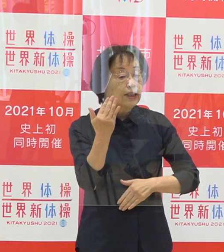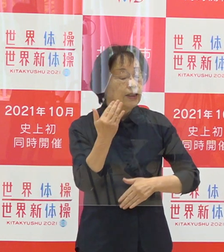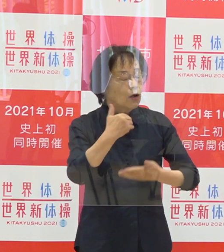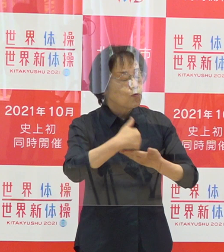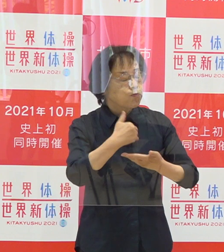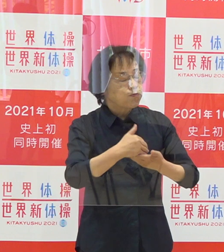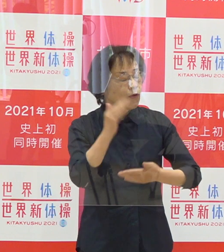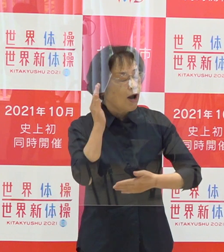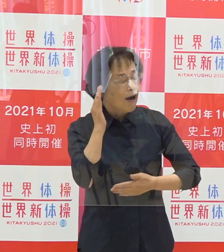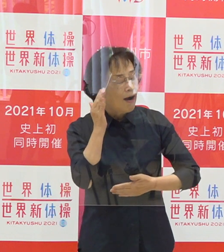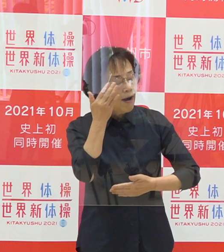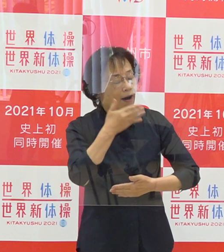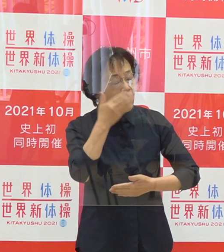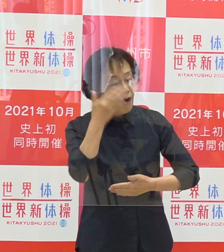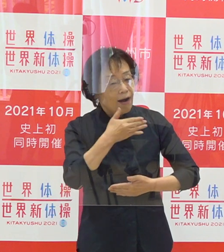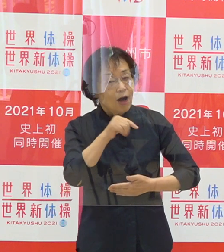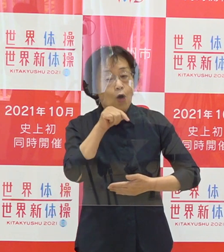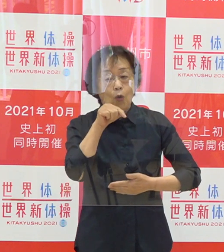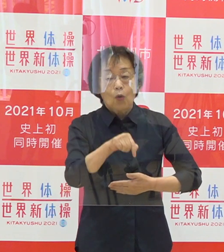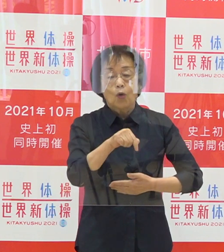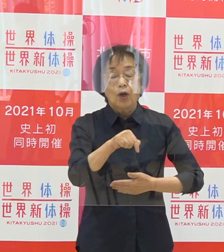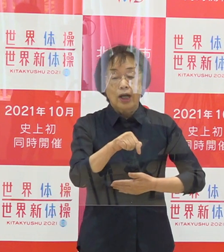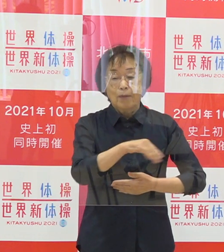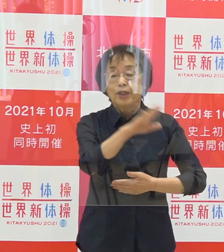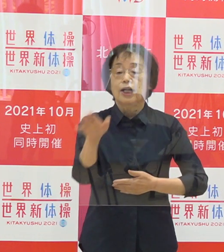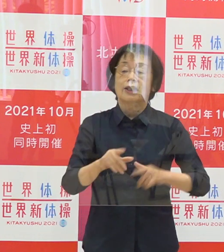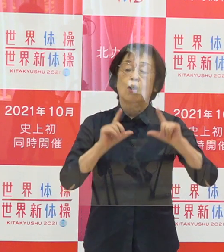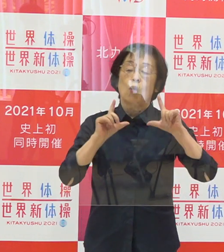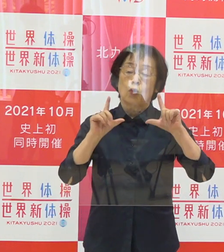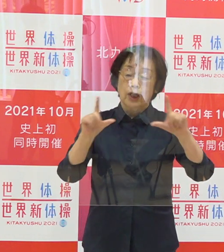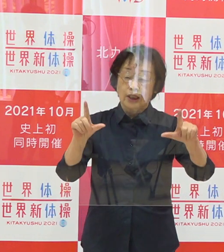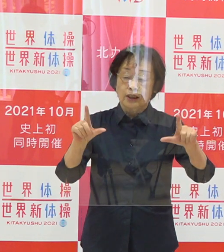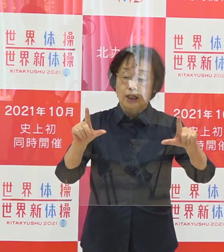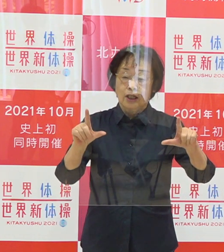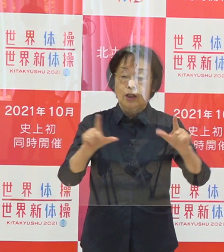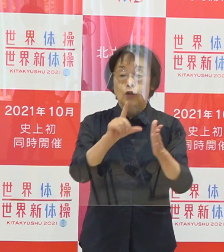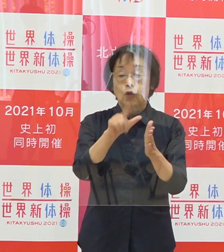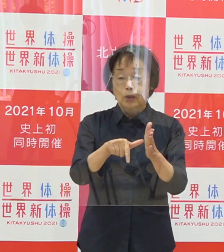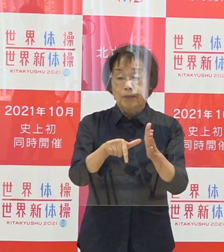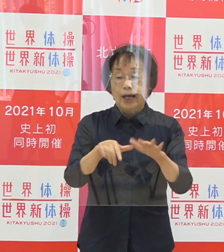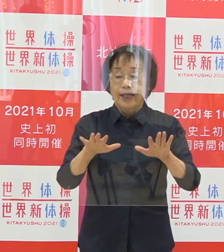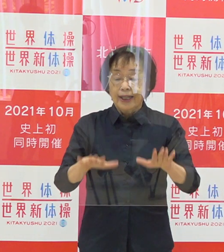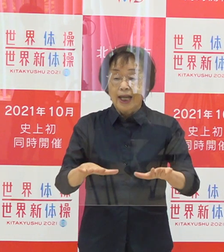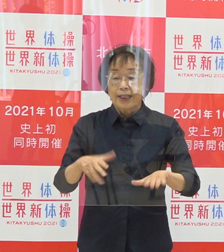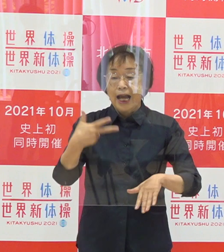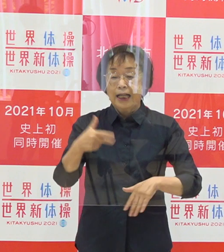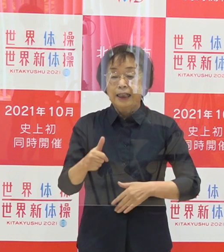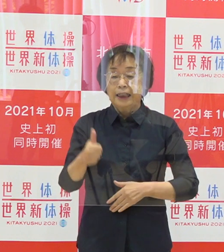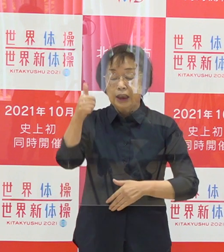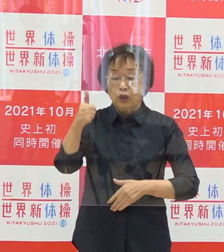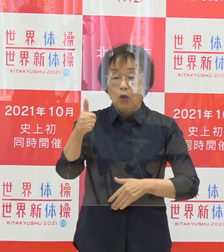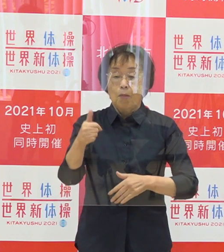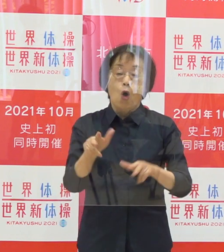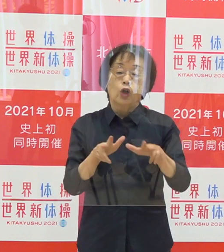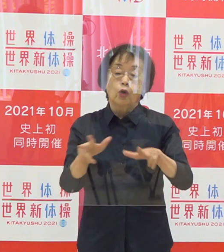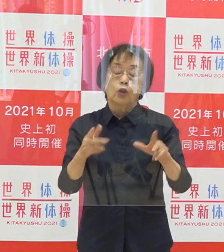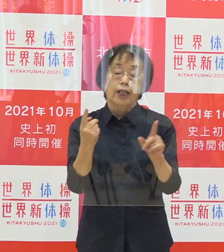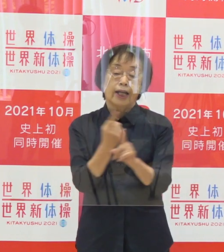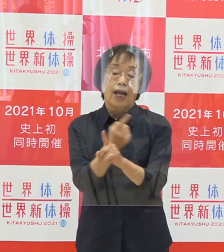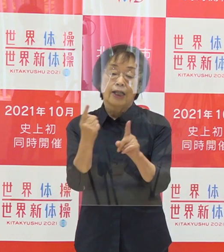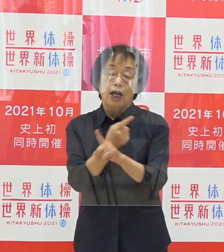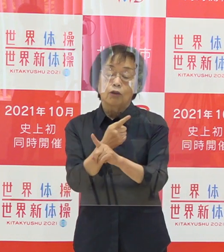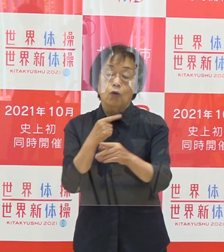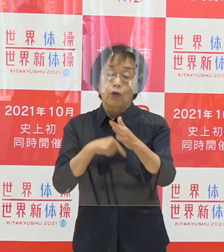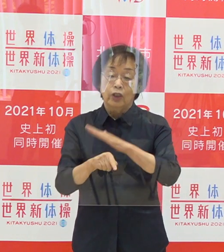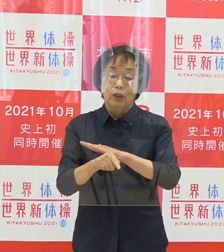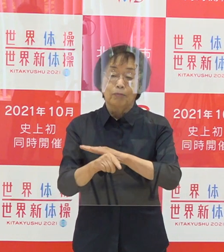委員会の方からお答えをしたことが多いと思うんですが、現在は市長からも行財政改革という面もあるでしょうから